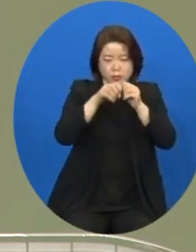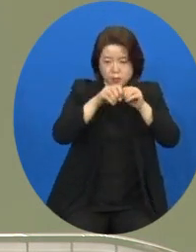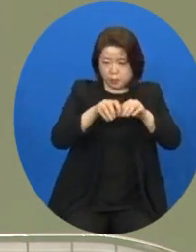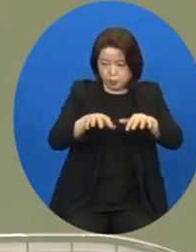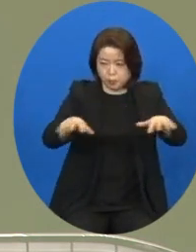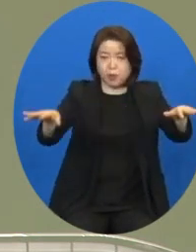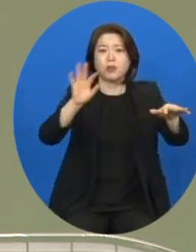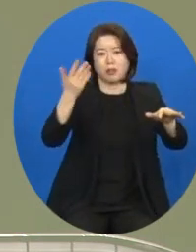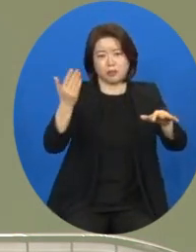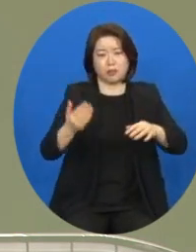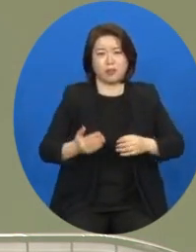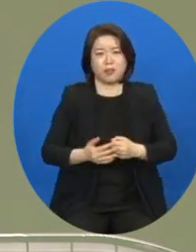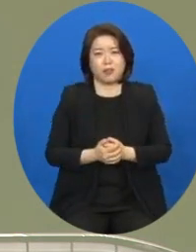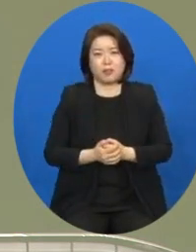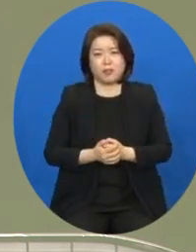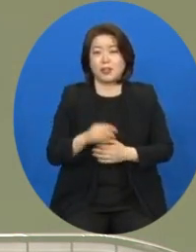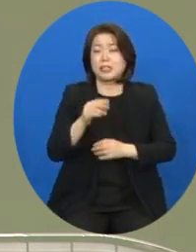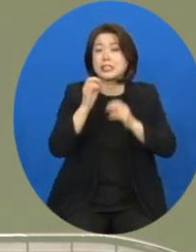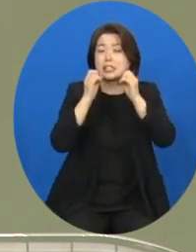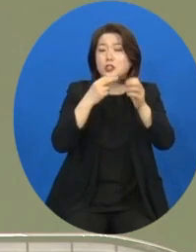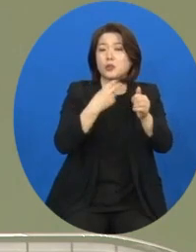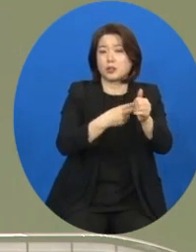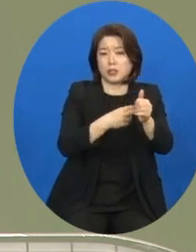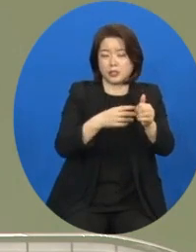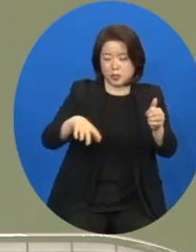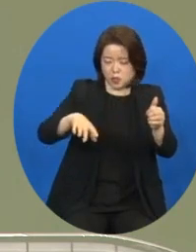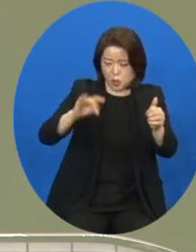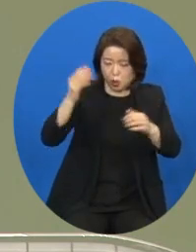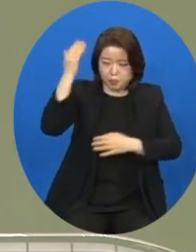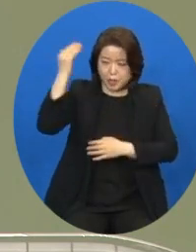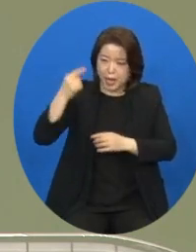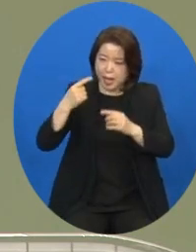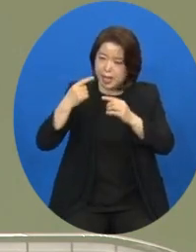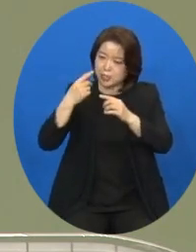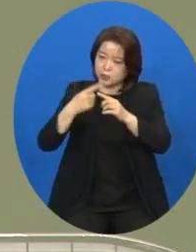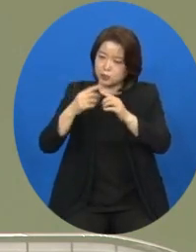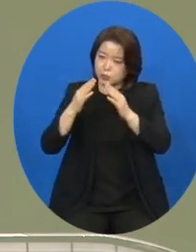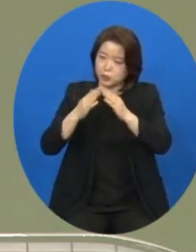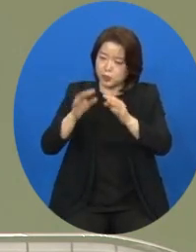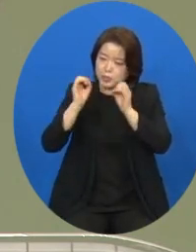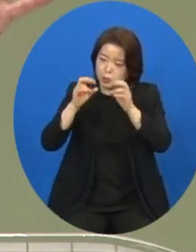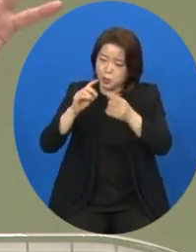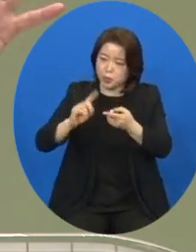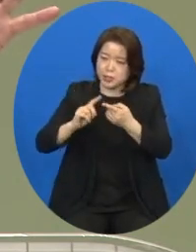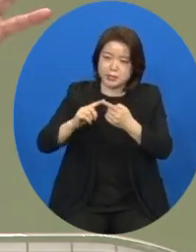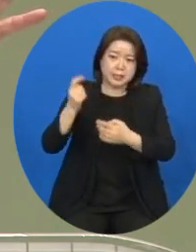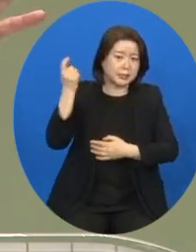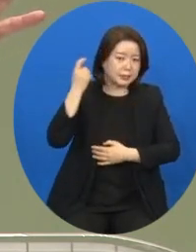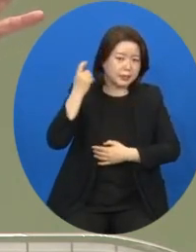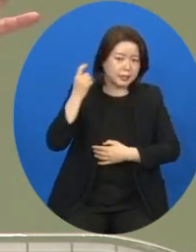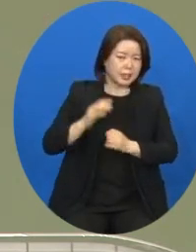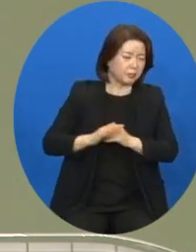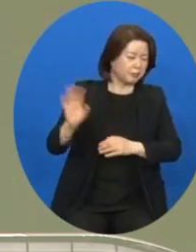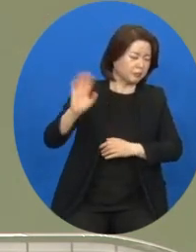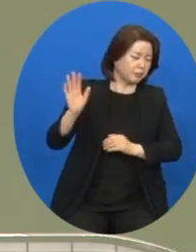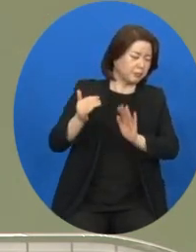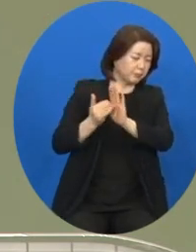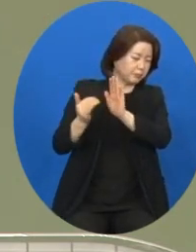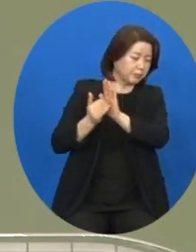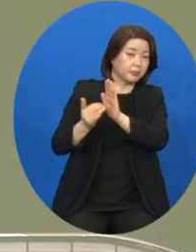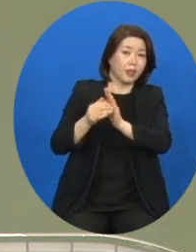스크랜턴 선교사가 처음에 한국 선교에 대해서 들었을 때 그는 거절했습니다.